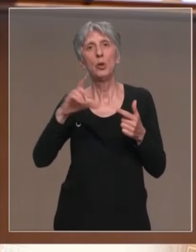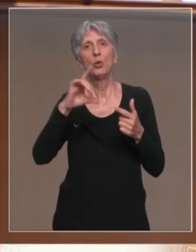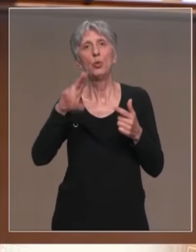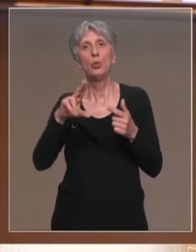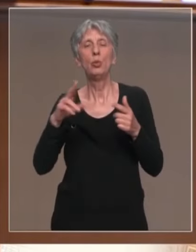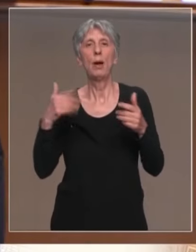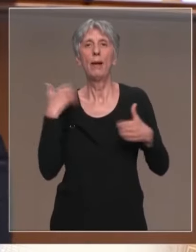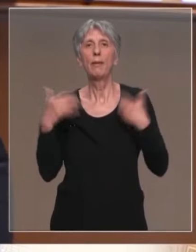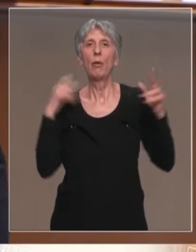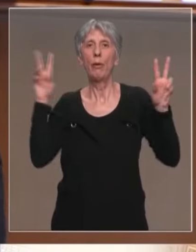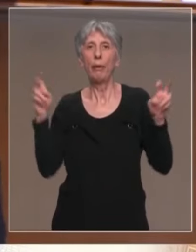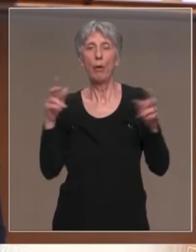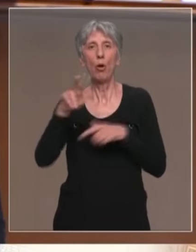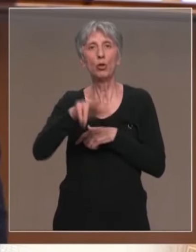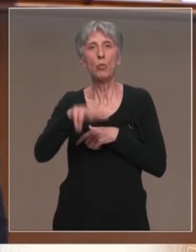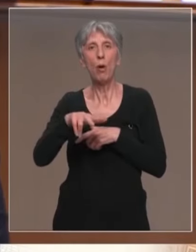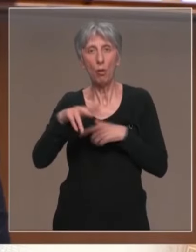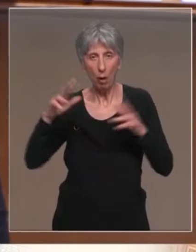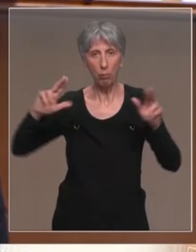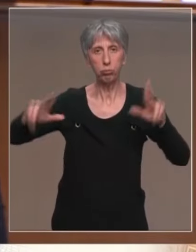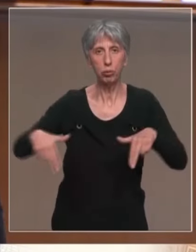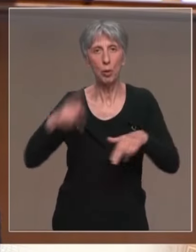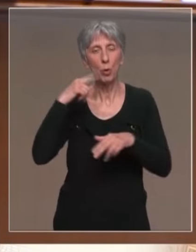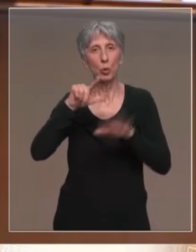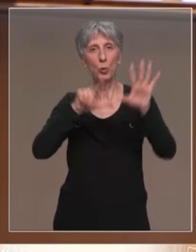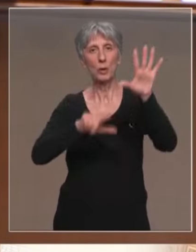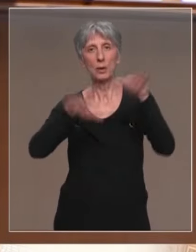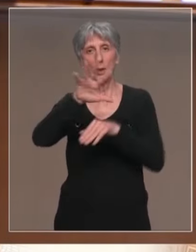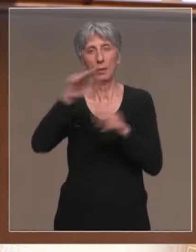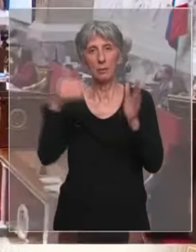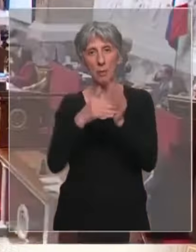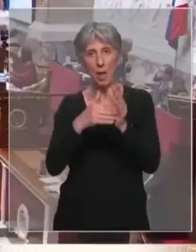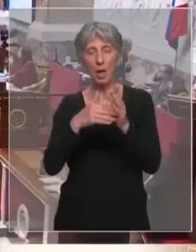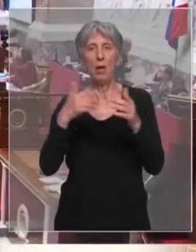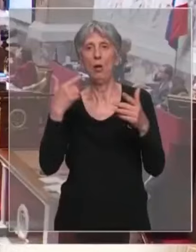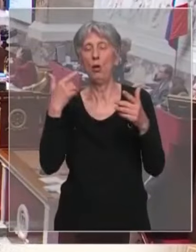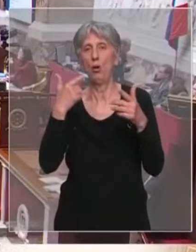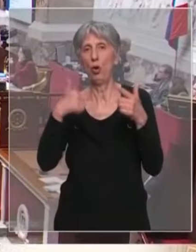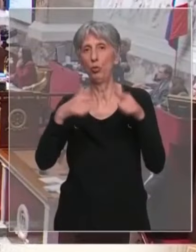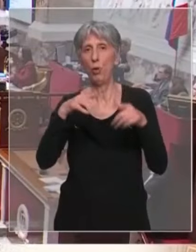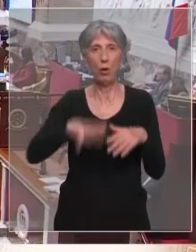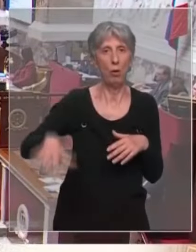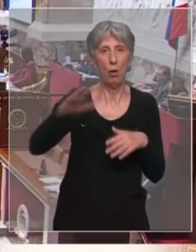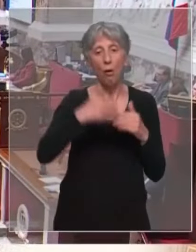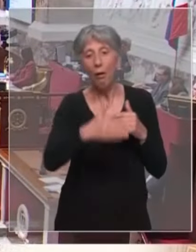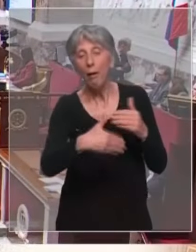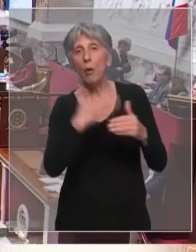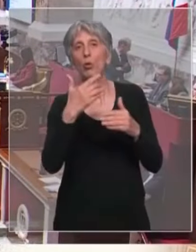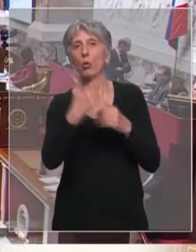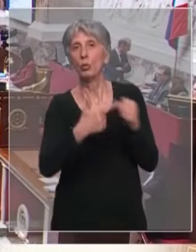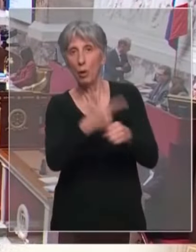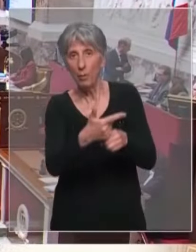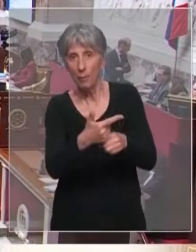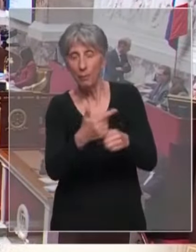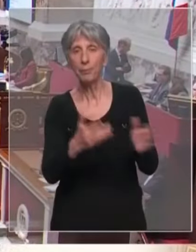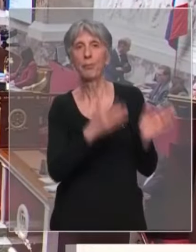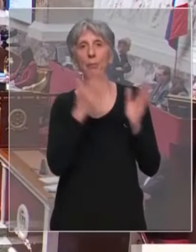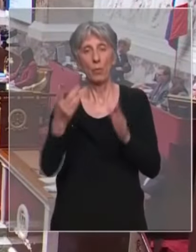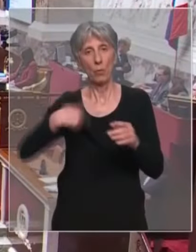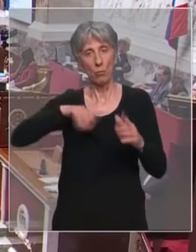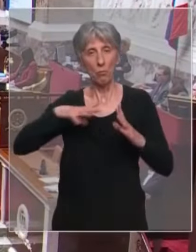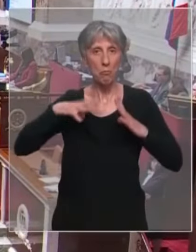acteurs du logement pour 75 000 logements intermédiaires d'ici les 2 ans qui viennent. Et donc nous avons engagé des